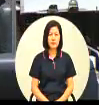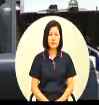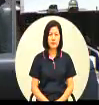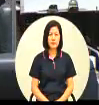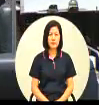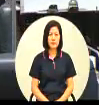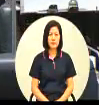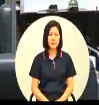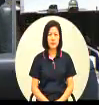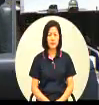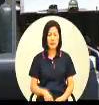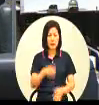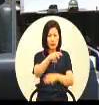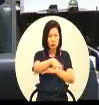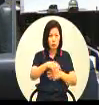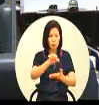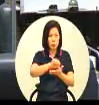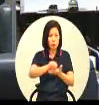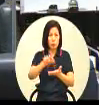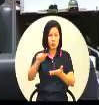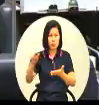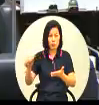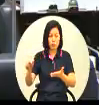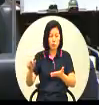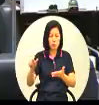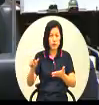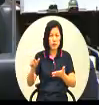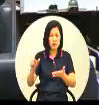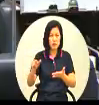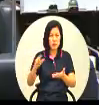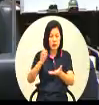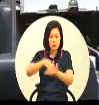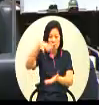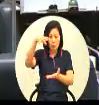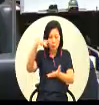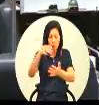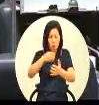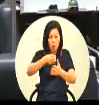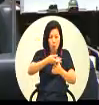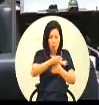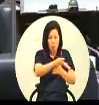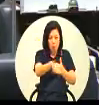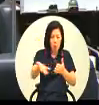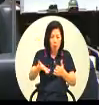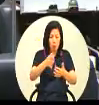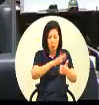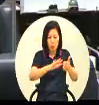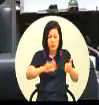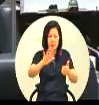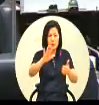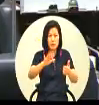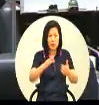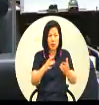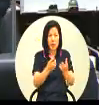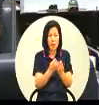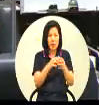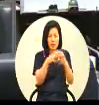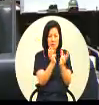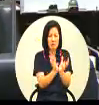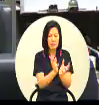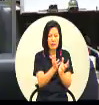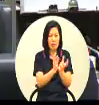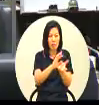这个是农产品，因为受到核子污染的一个影响，它整个农作物是变形